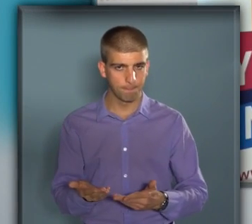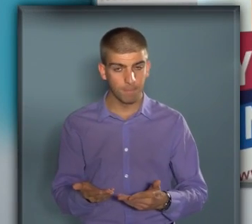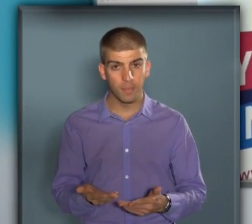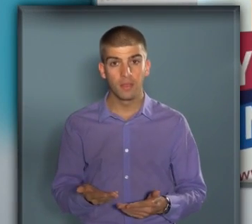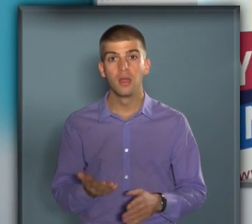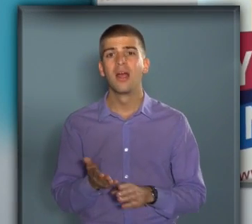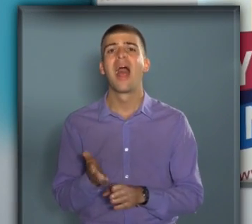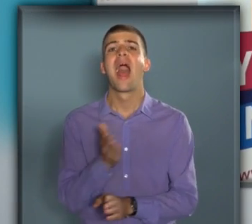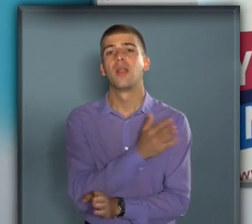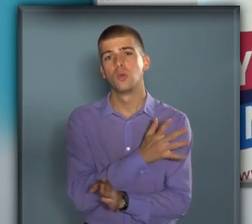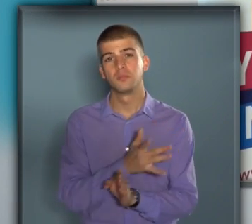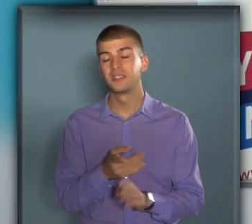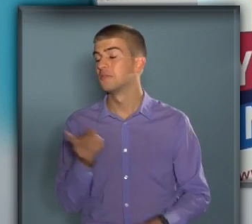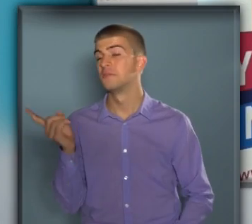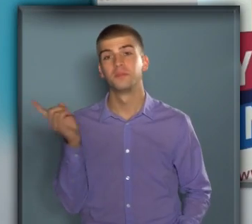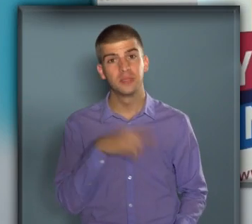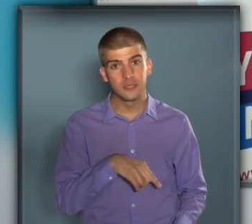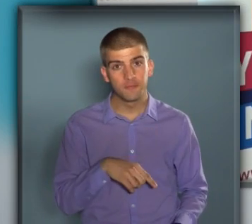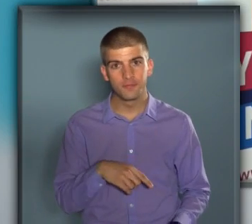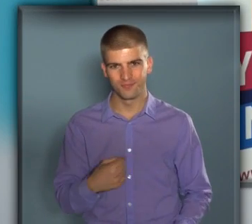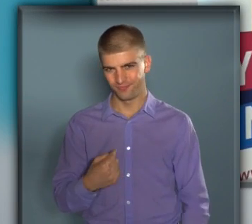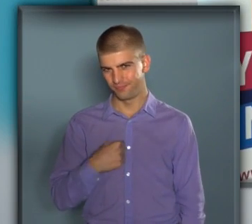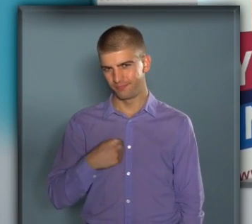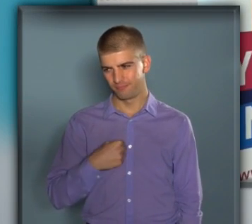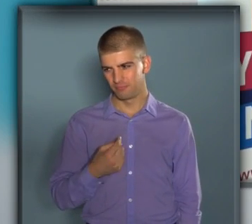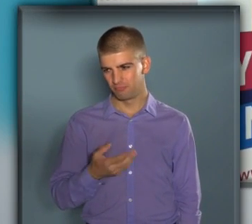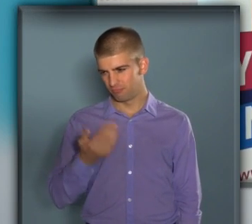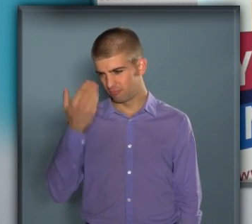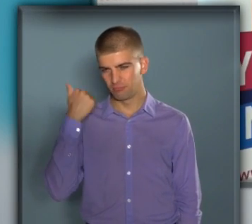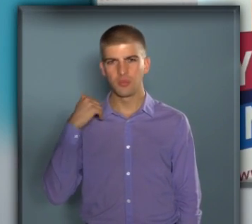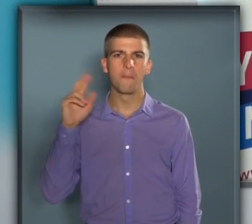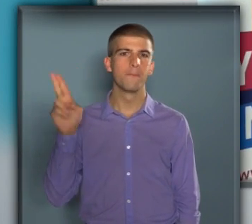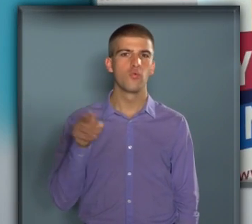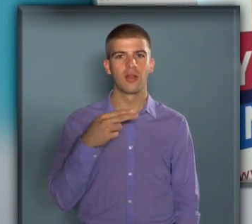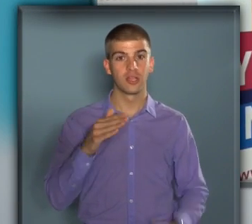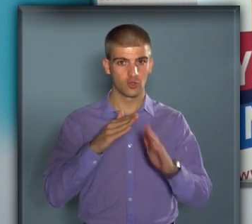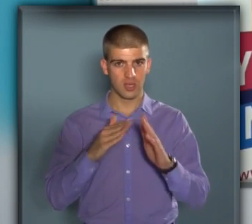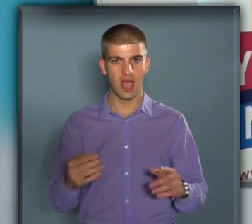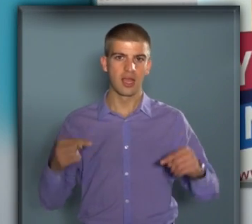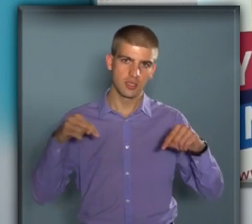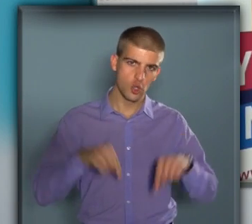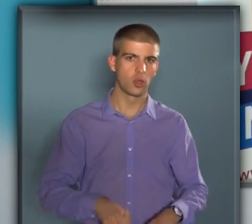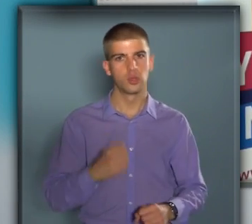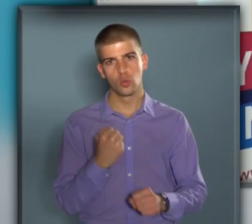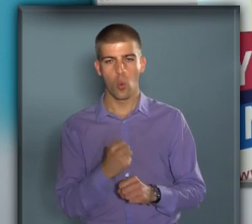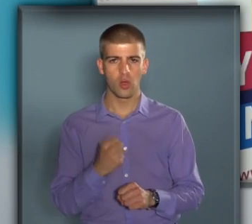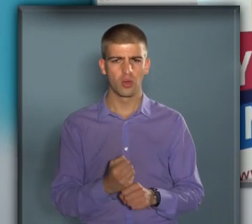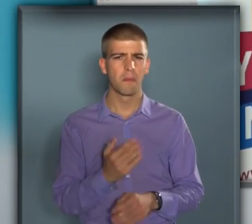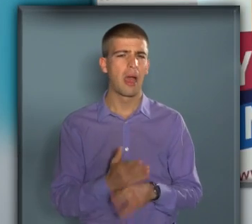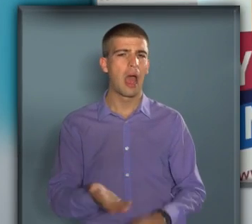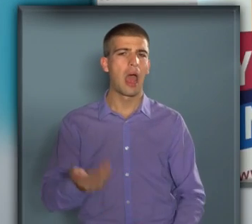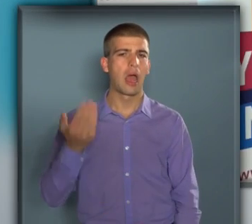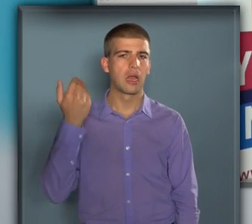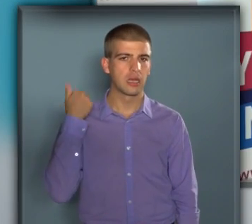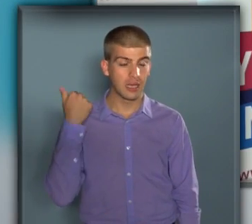Van ennek előzménye, hiszen amikor én az művelődési házba elkezdtem dolgozni már nagyon-nagyon régen, akkor